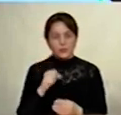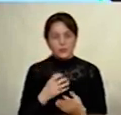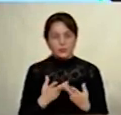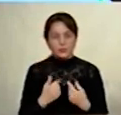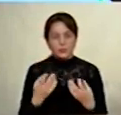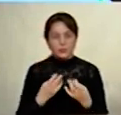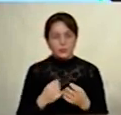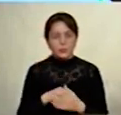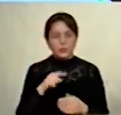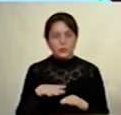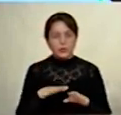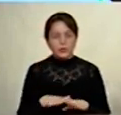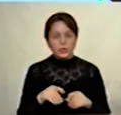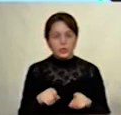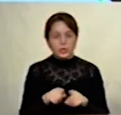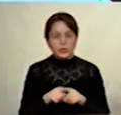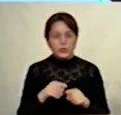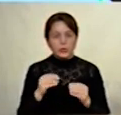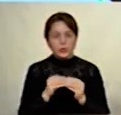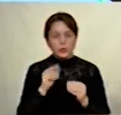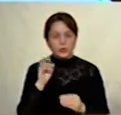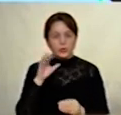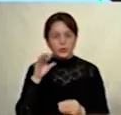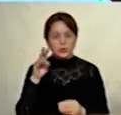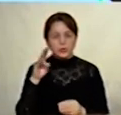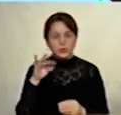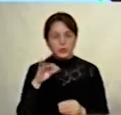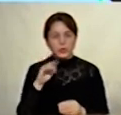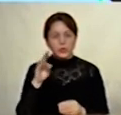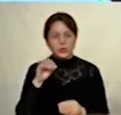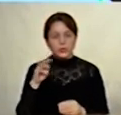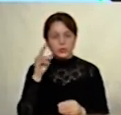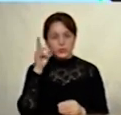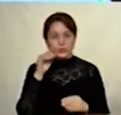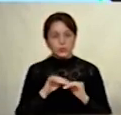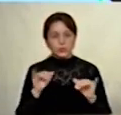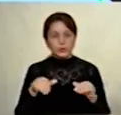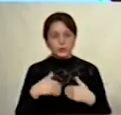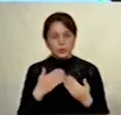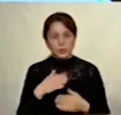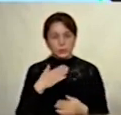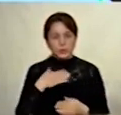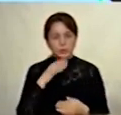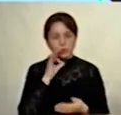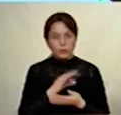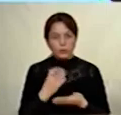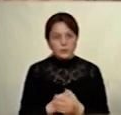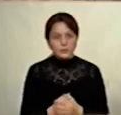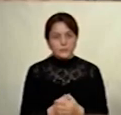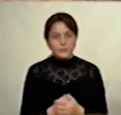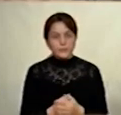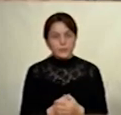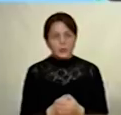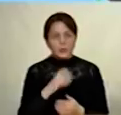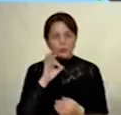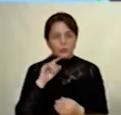Hisoblang. Bu yerda ham o'nlik asrlarni natural songa ko'paytirish berilgan. Biz ko'paytmani topishimiz kerak.